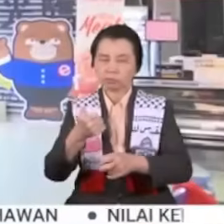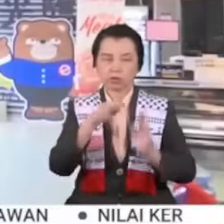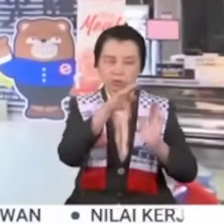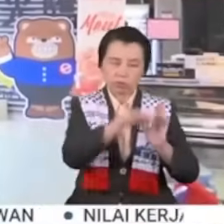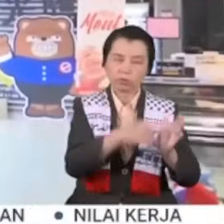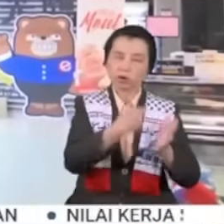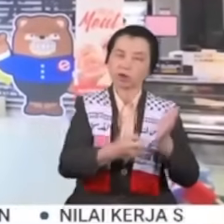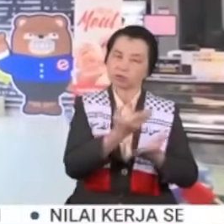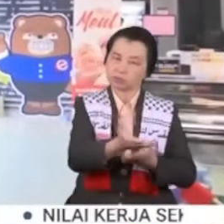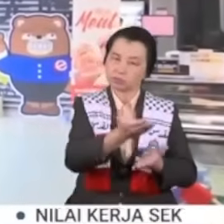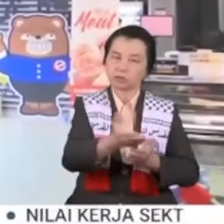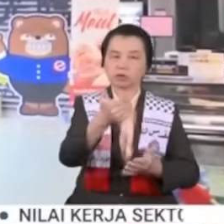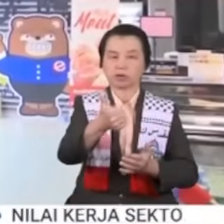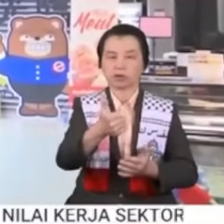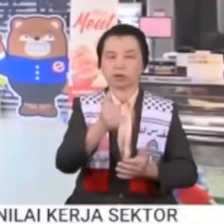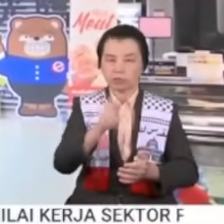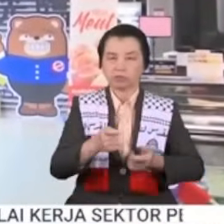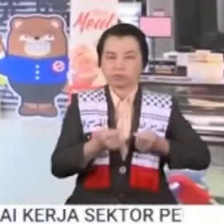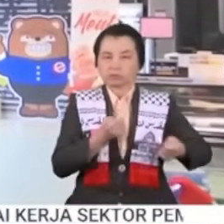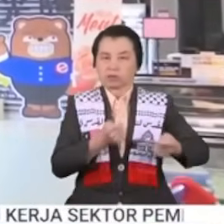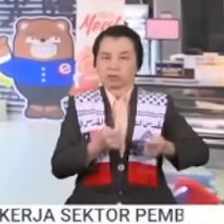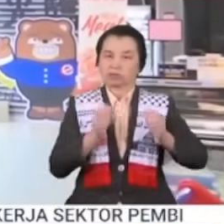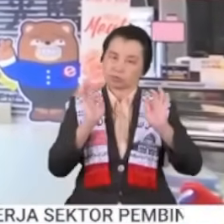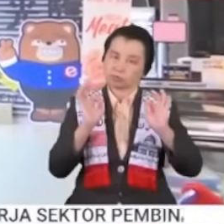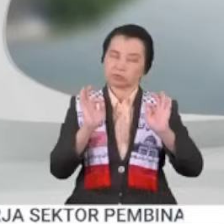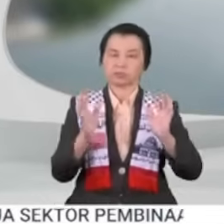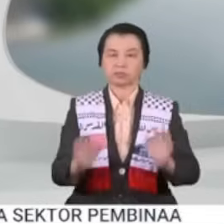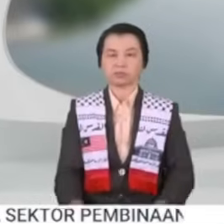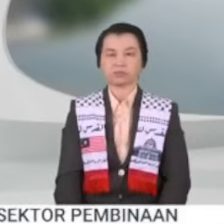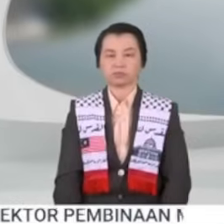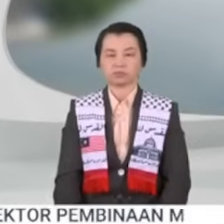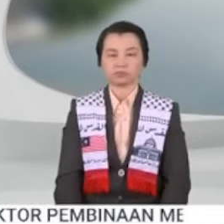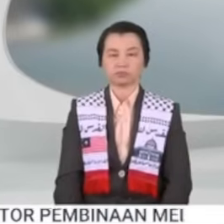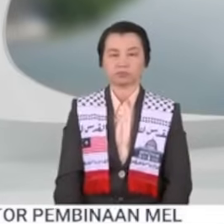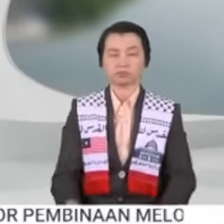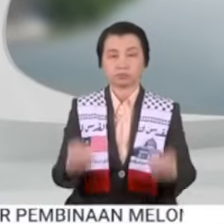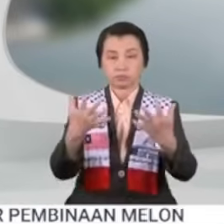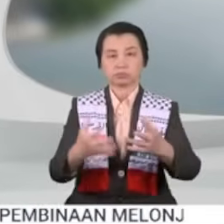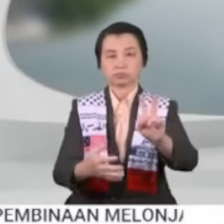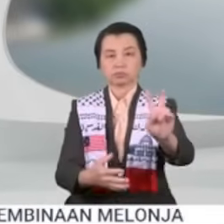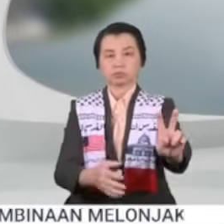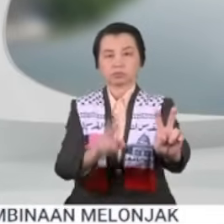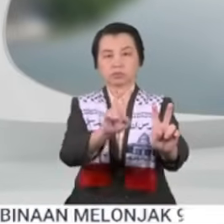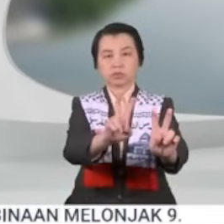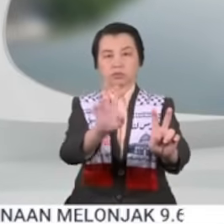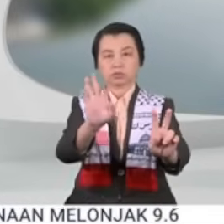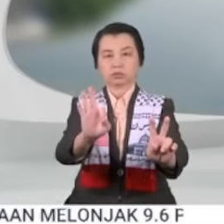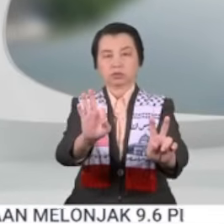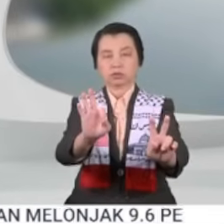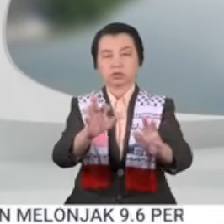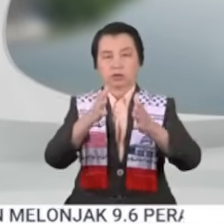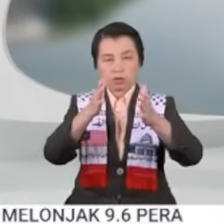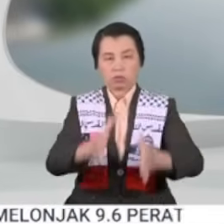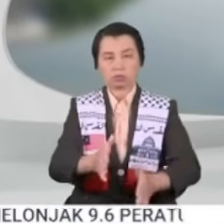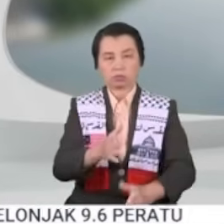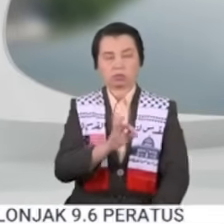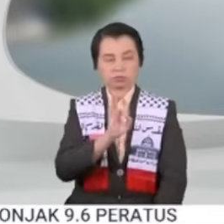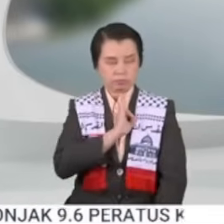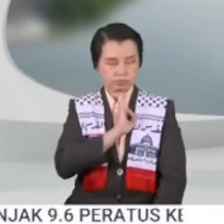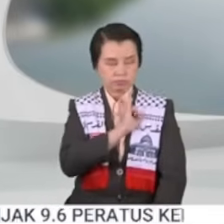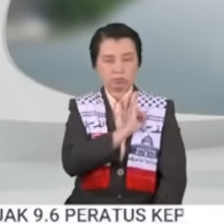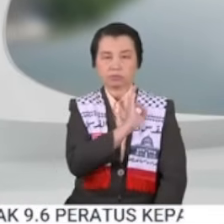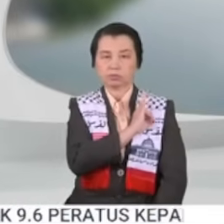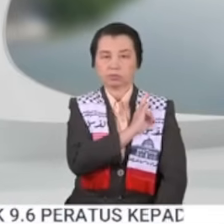harga Dia kena kawalah seramai 229 penerima darjah